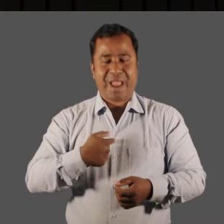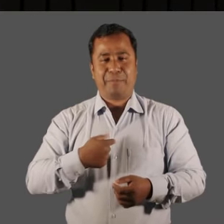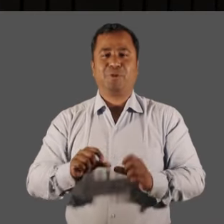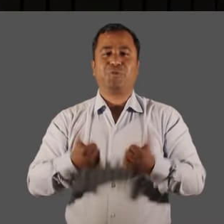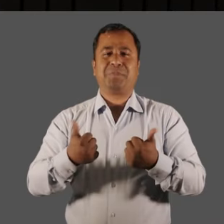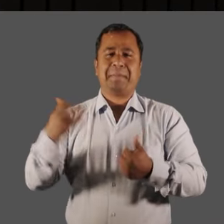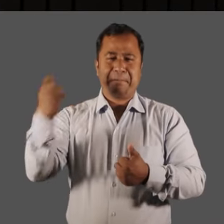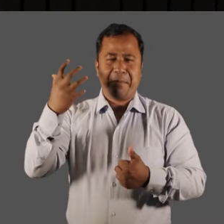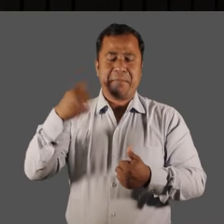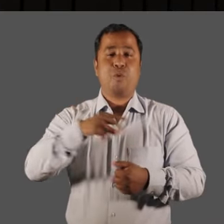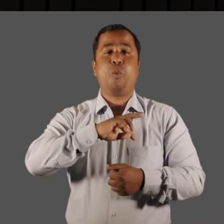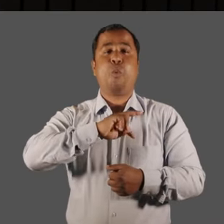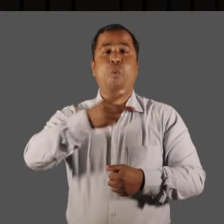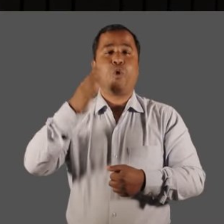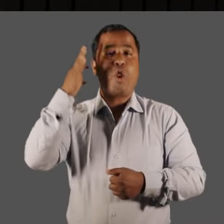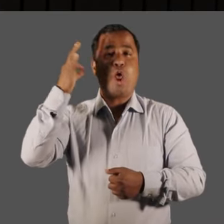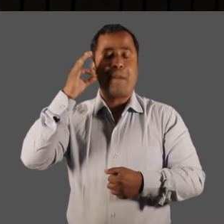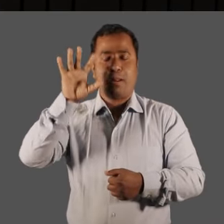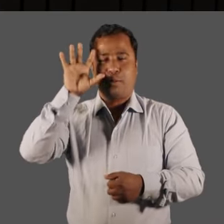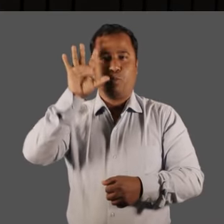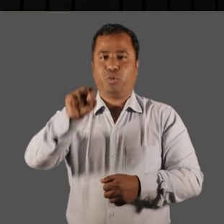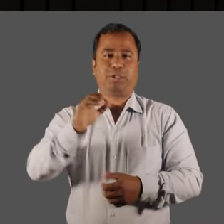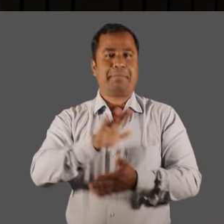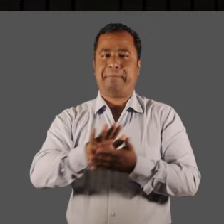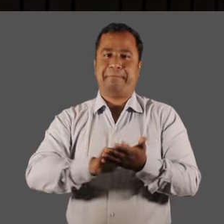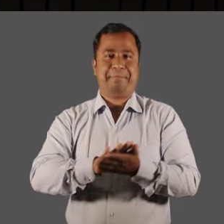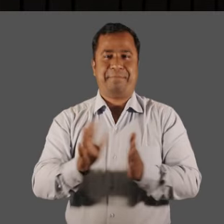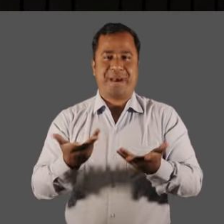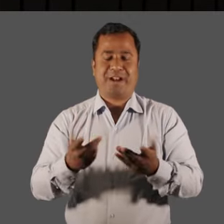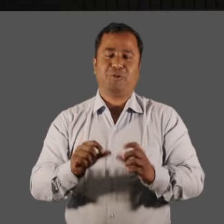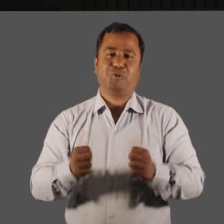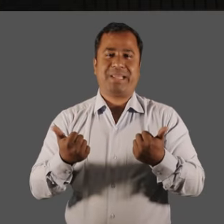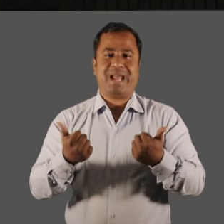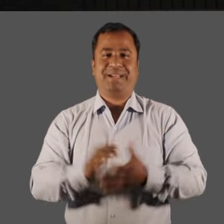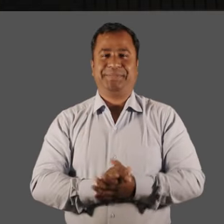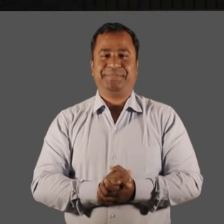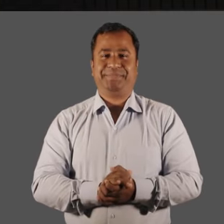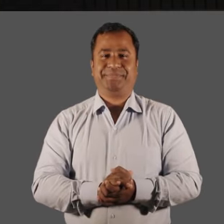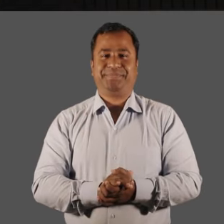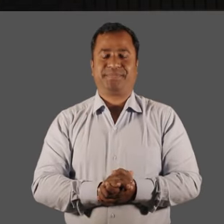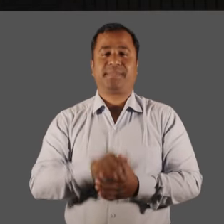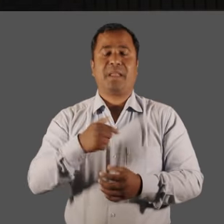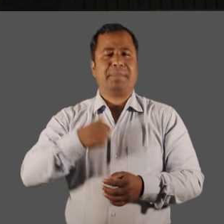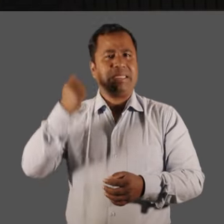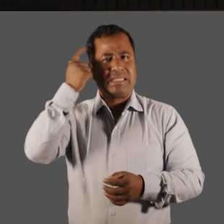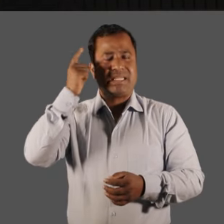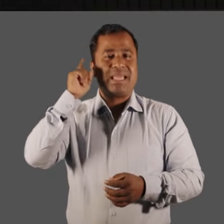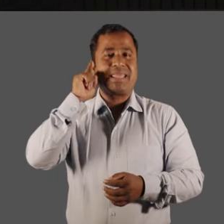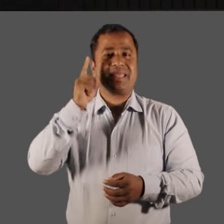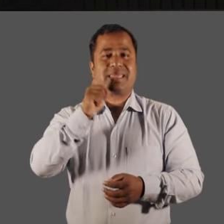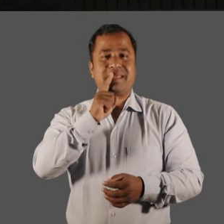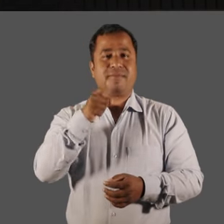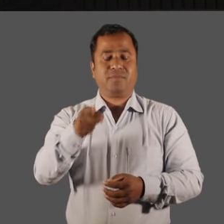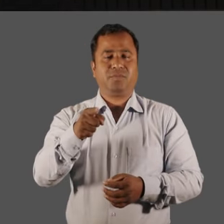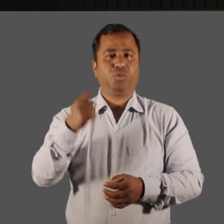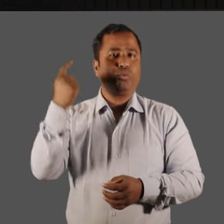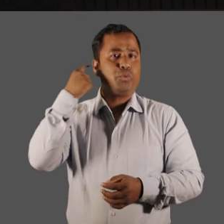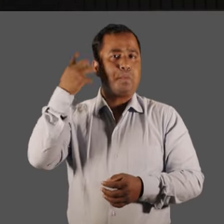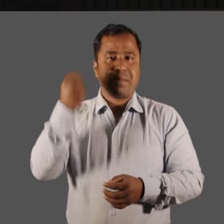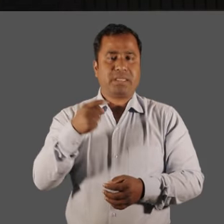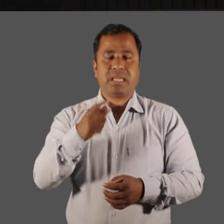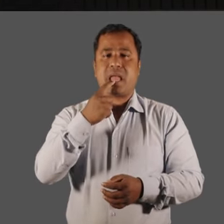এত বকাঝকা হয় কিন্তু কেউ টের পায় না। এটা হয়। আমরা জানি যে শ্রবণ প্রতিবন্ধী মানুষরা যেহেতু শুনতে পায়